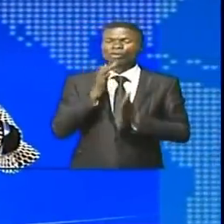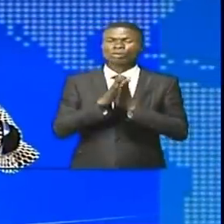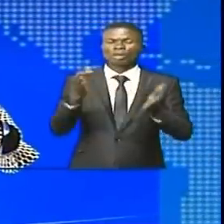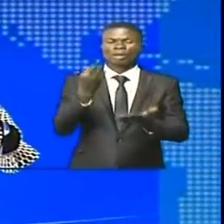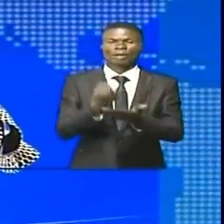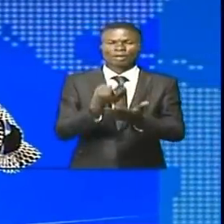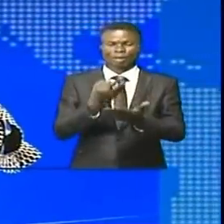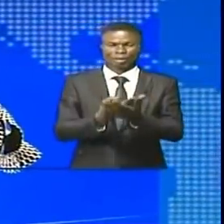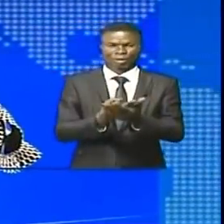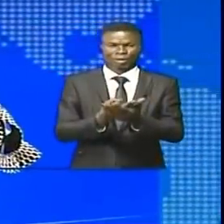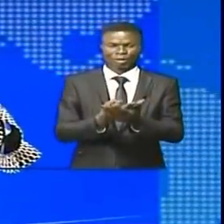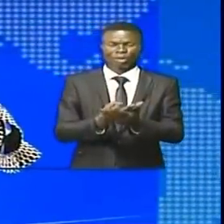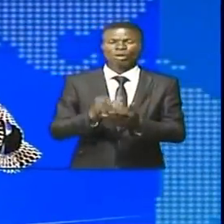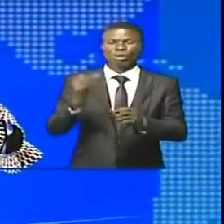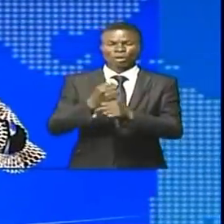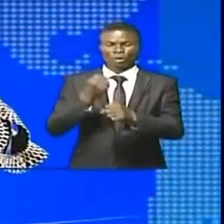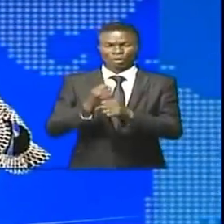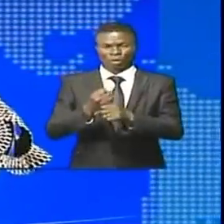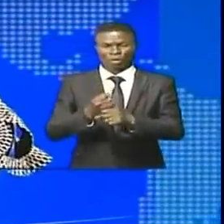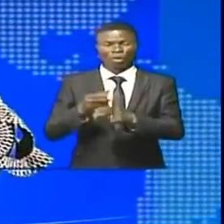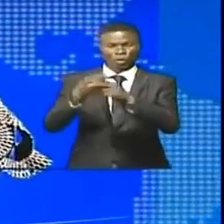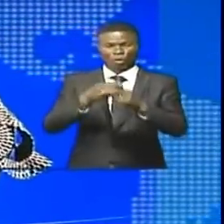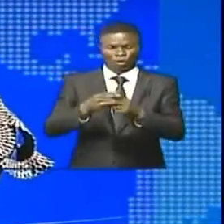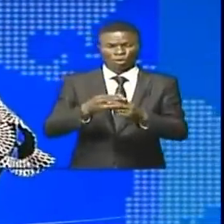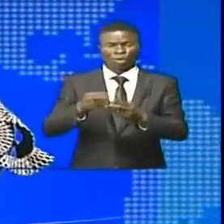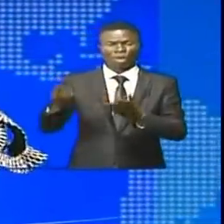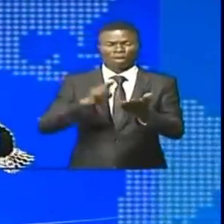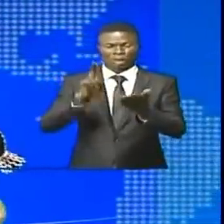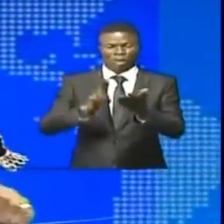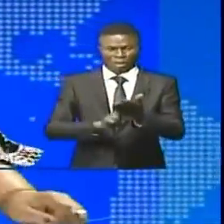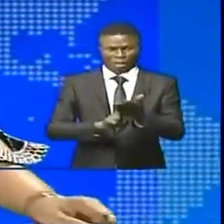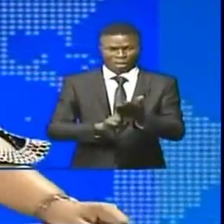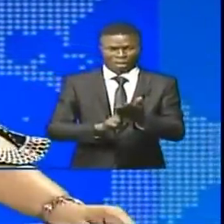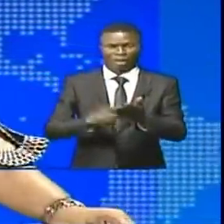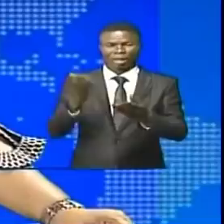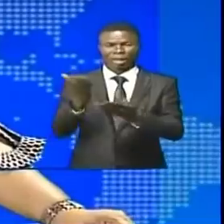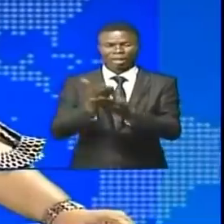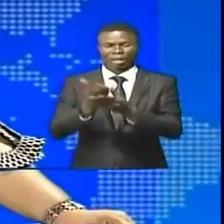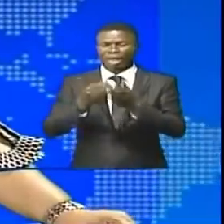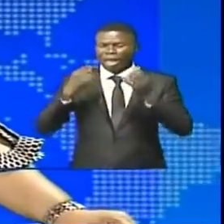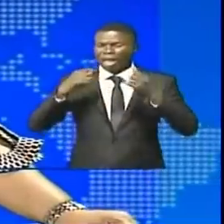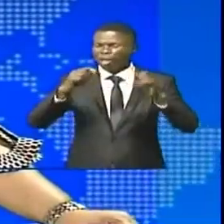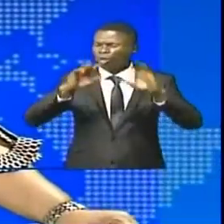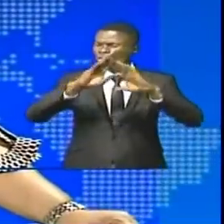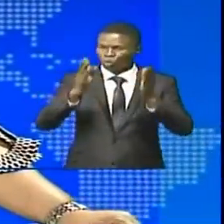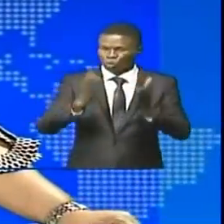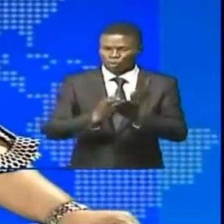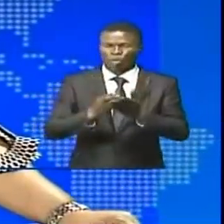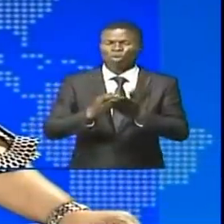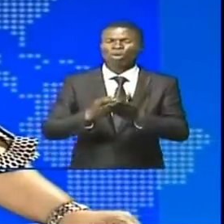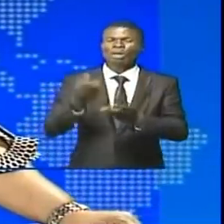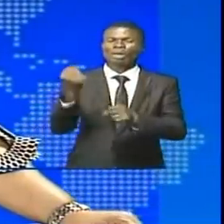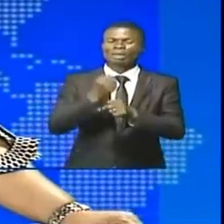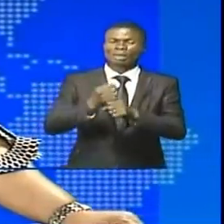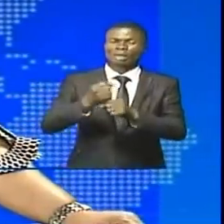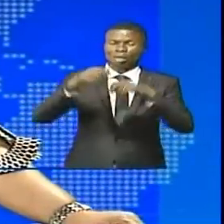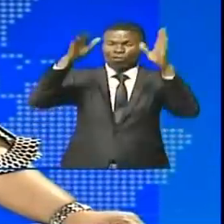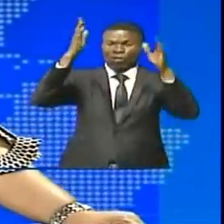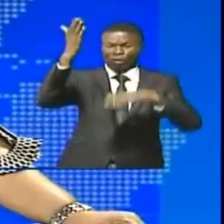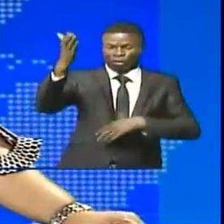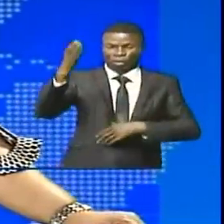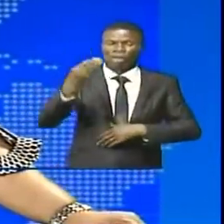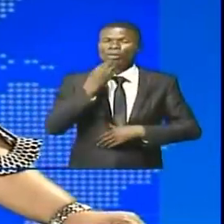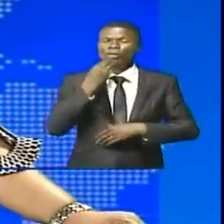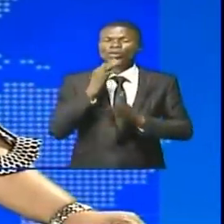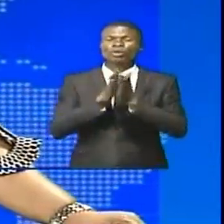finances et l'autorité de régulation et de contrôle des assurances composent un cocktail molotov pour tous ceux qui s'assure à l'étranger l'inspecteur